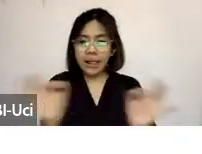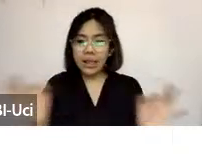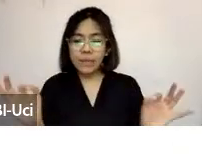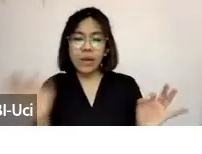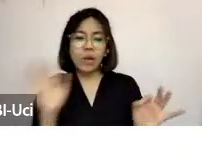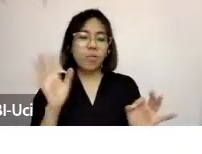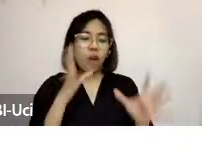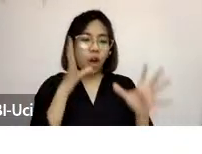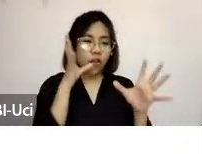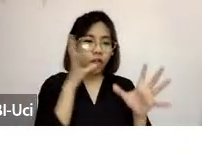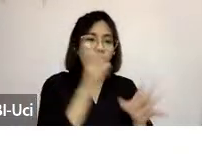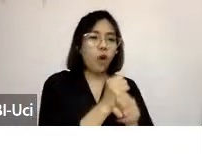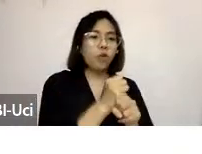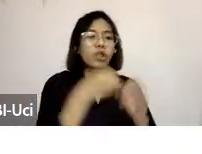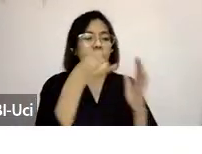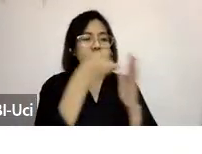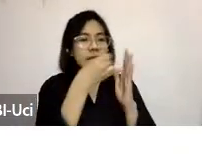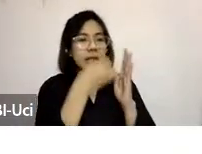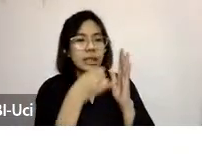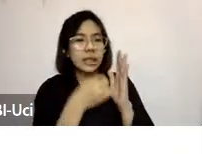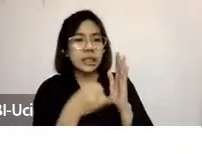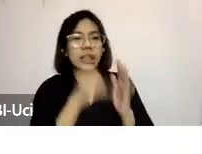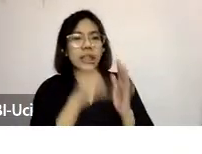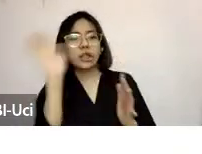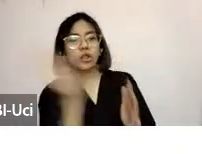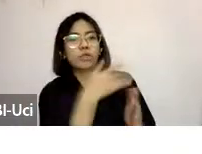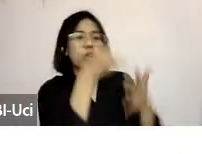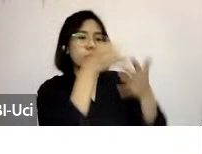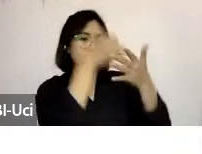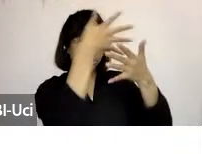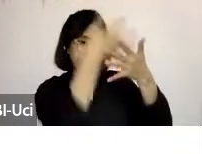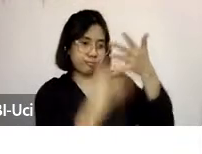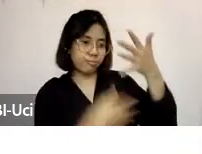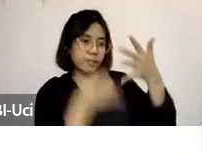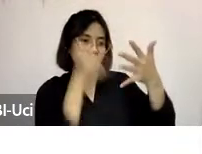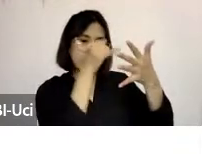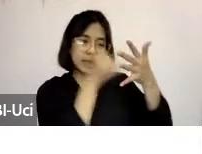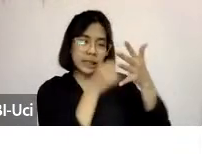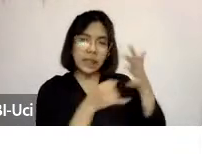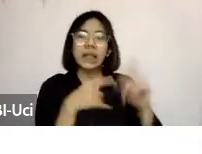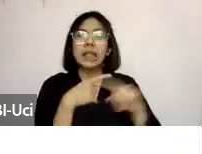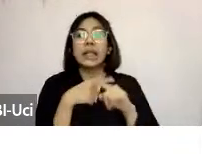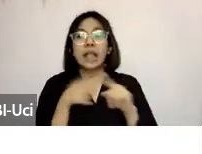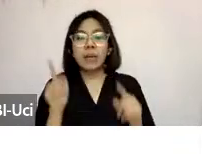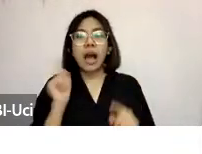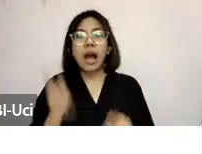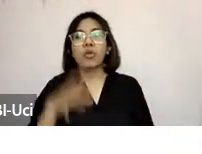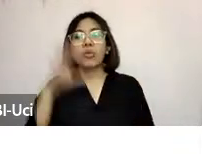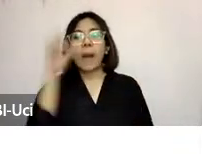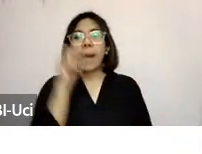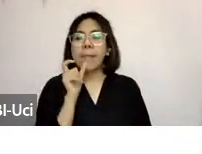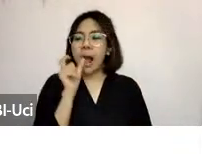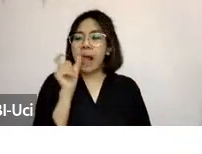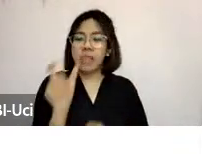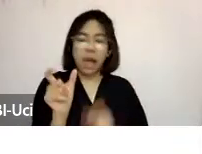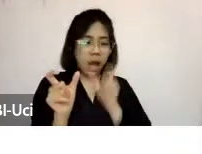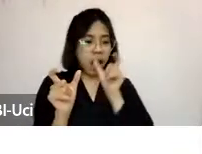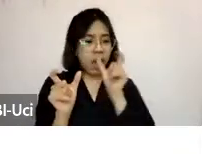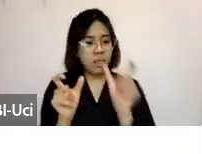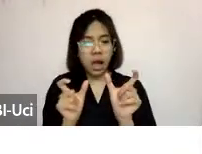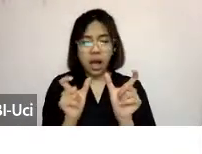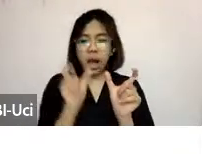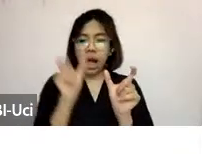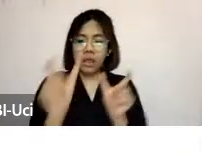memperhatikan substansi secara keseluruhan Tapi sebaiknya pahami juga perkata prasadana perkalimat